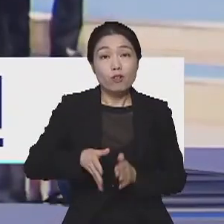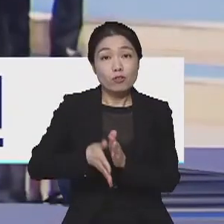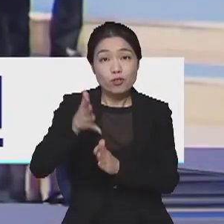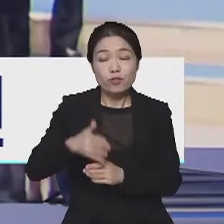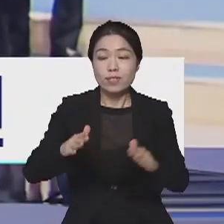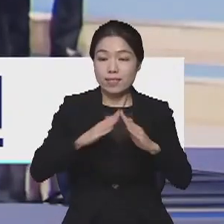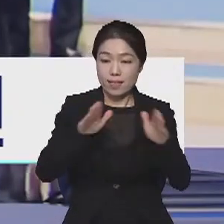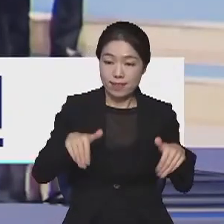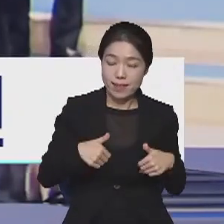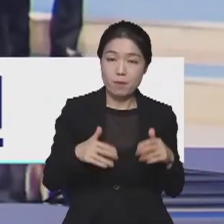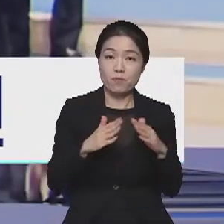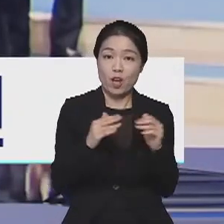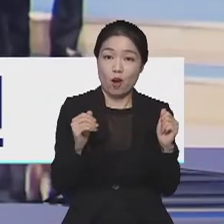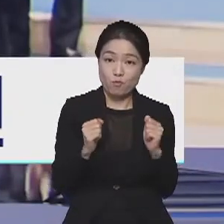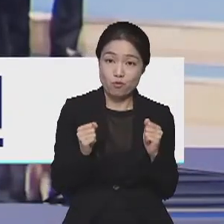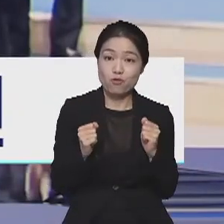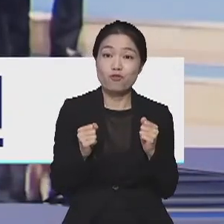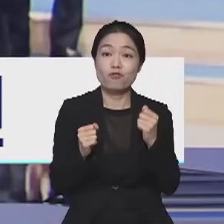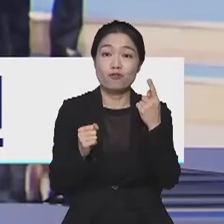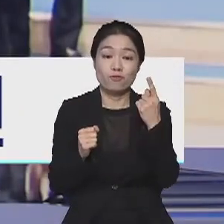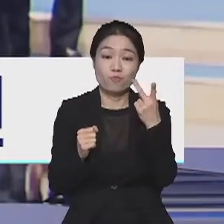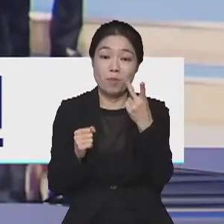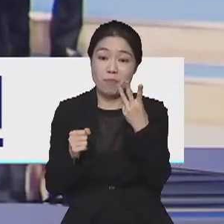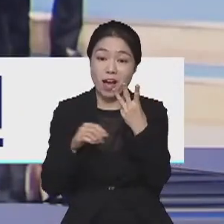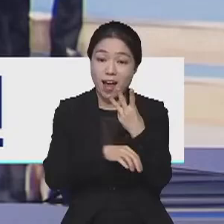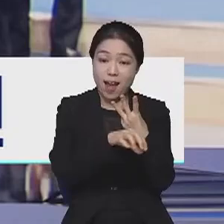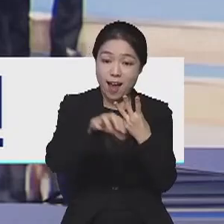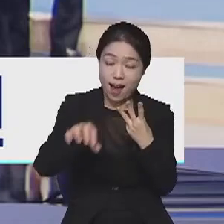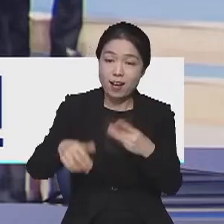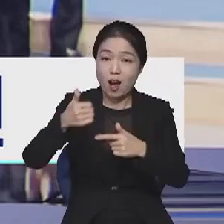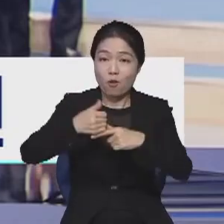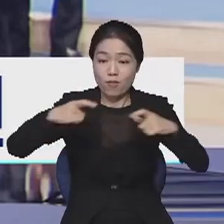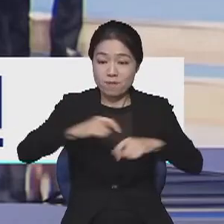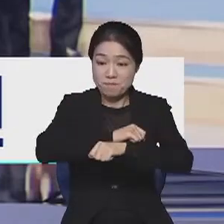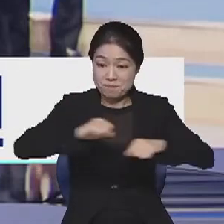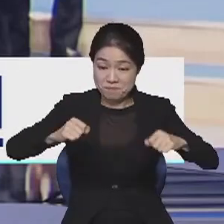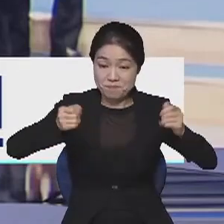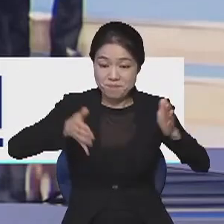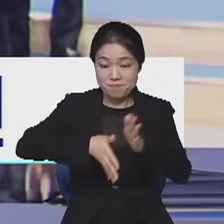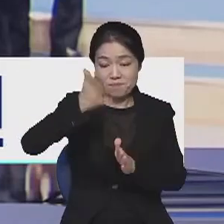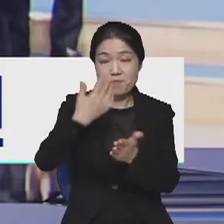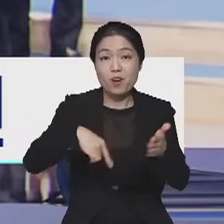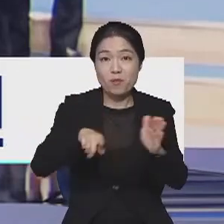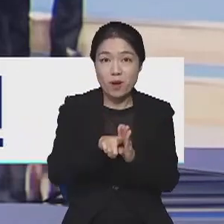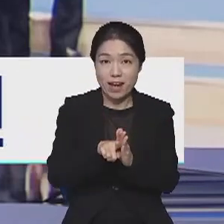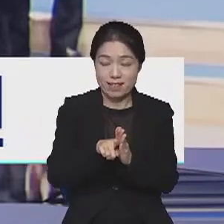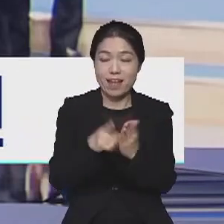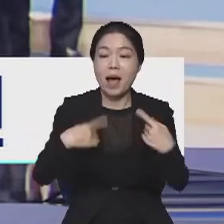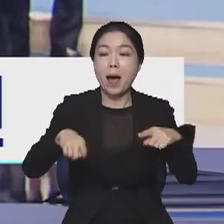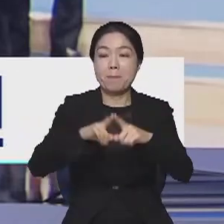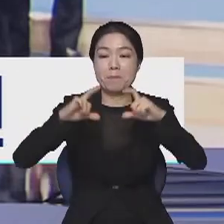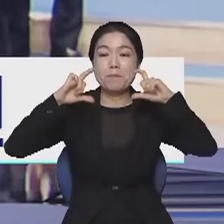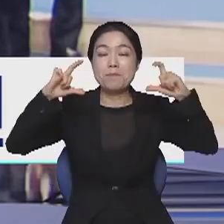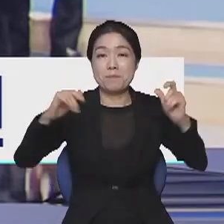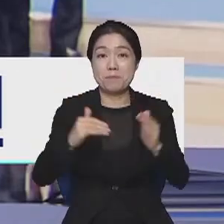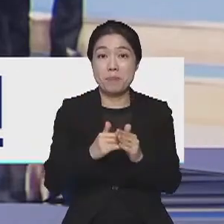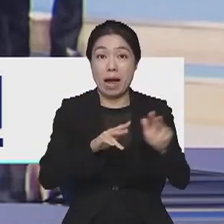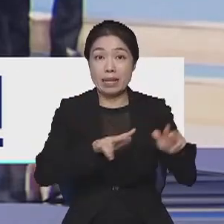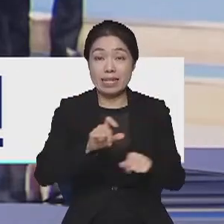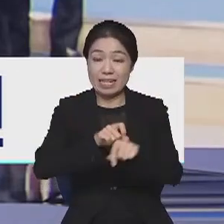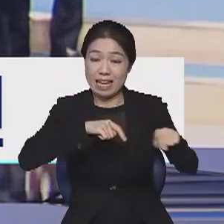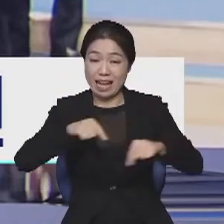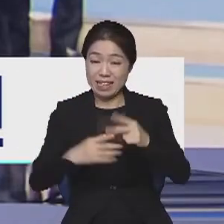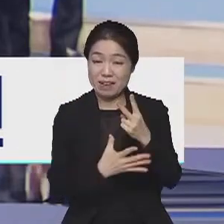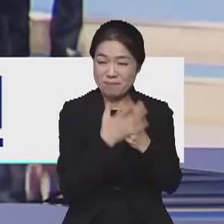광주광역시와 전라남도 전북특별자치도가 호남권 메가시티 구상을 위한 공동선언을 발표했습니다. 당장